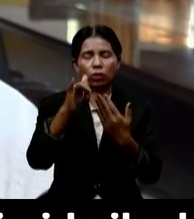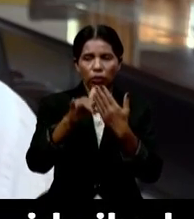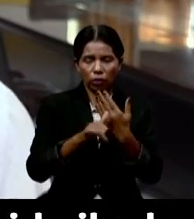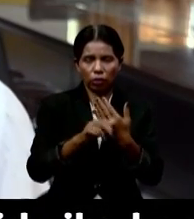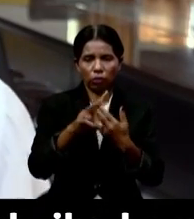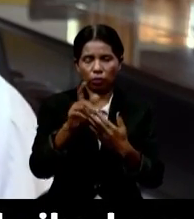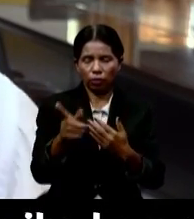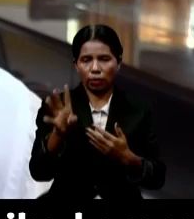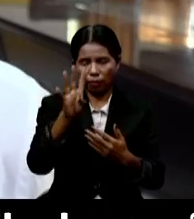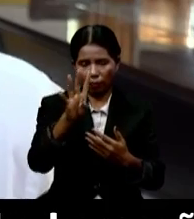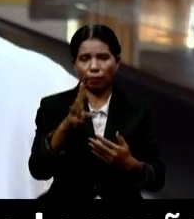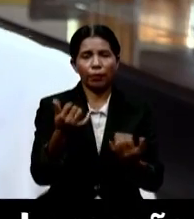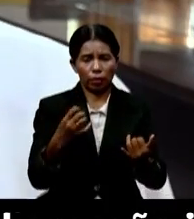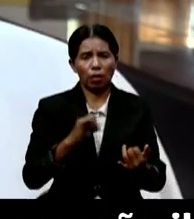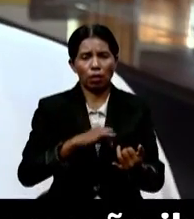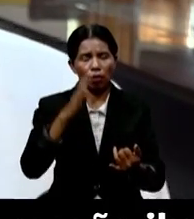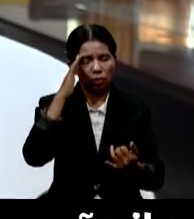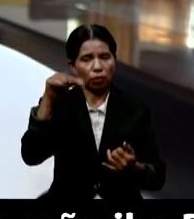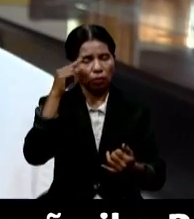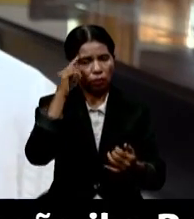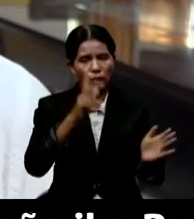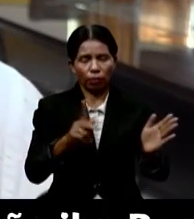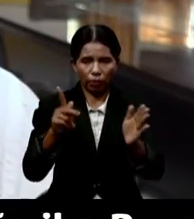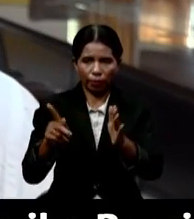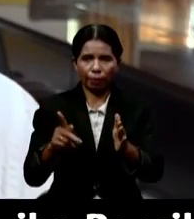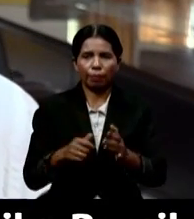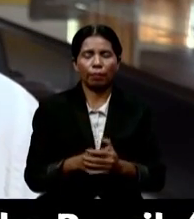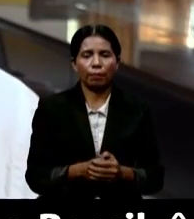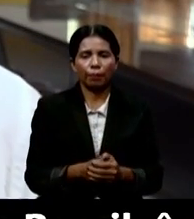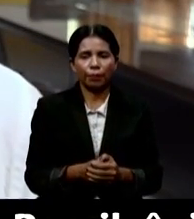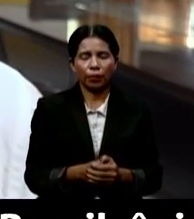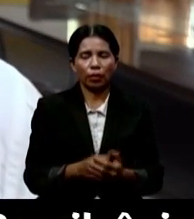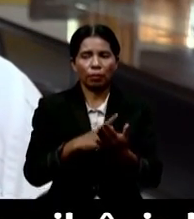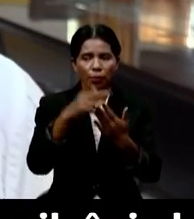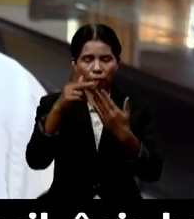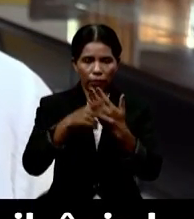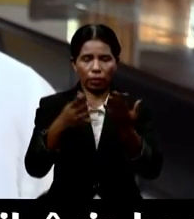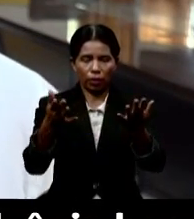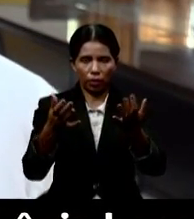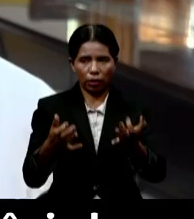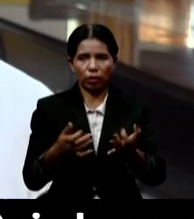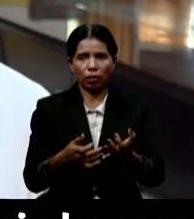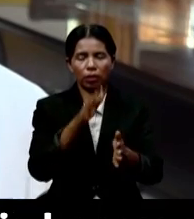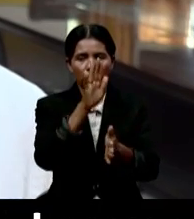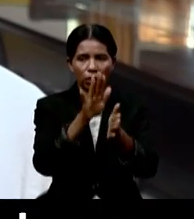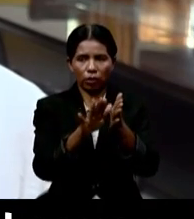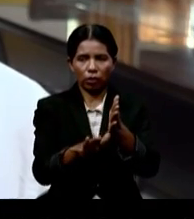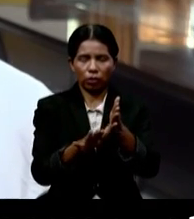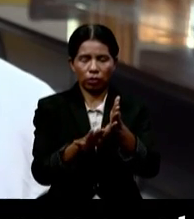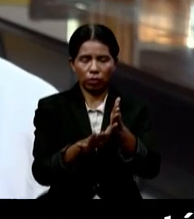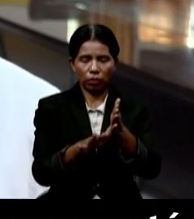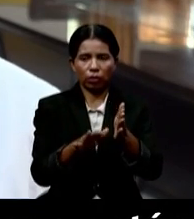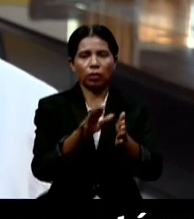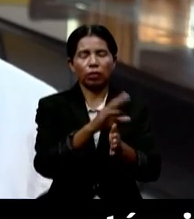Junio 2023. Tentu tidak ni maka kami gubernurnya plan nomos ini program sekarang atau reduce inflasi